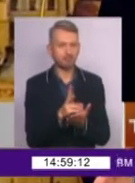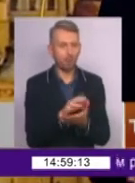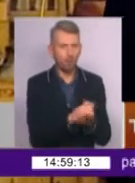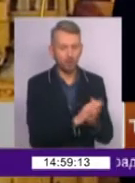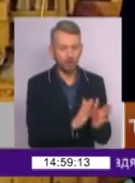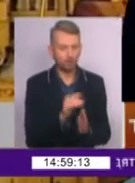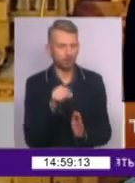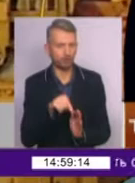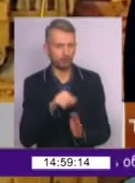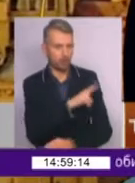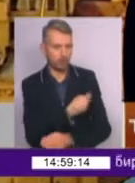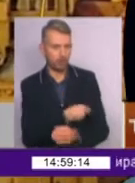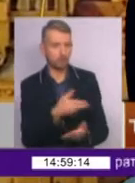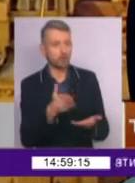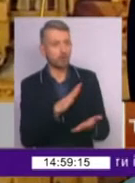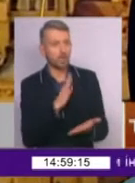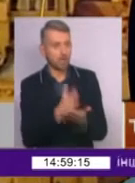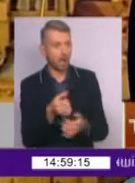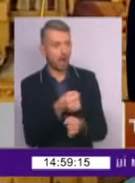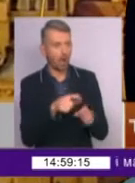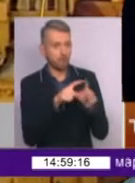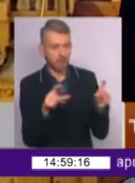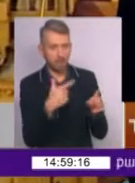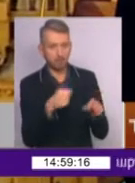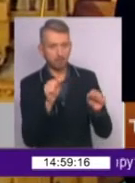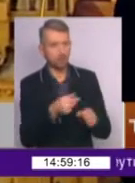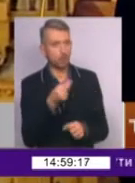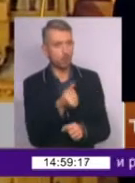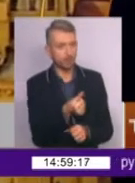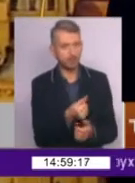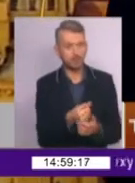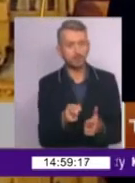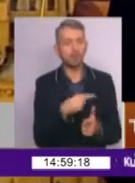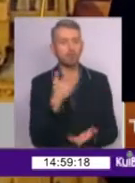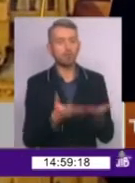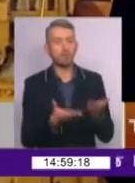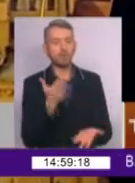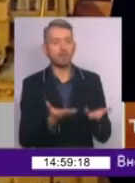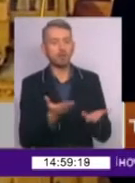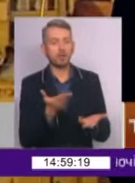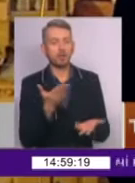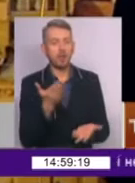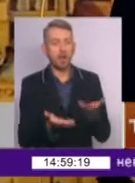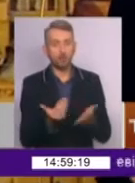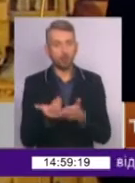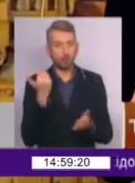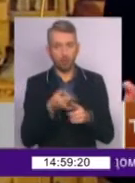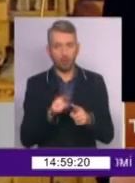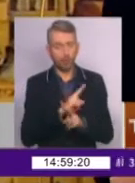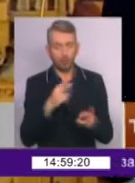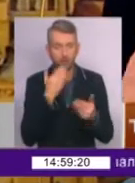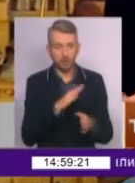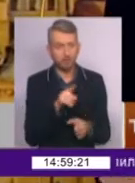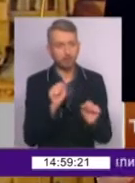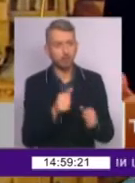конкретній поліклініці. Чи є аптека, в якій можна купити? Чи, можливо, якщо до цього ніхто не звертався, вони можуть